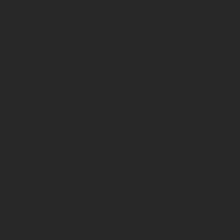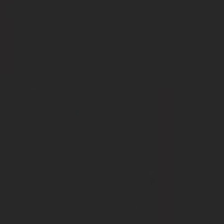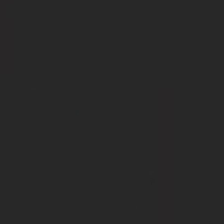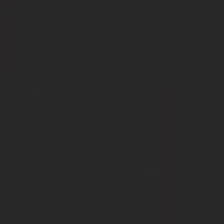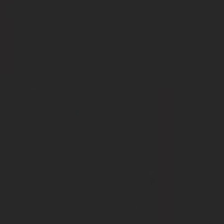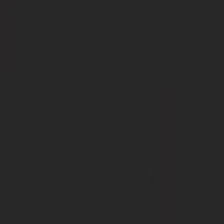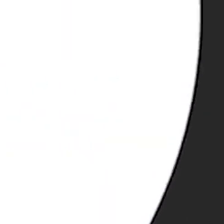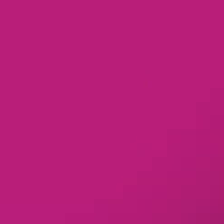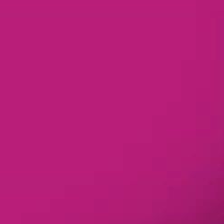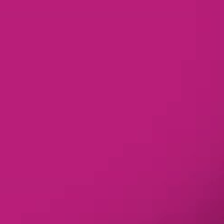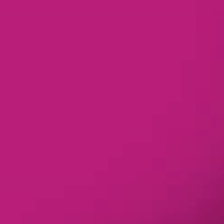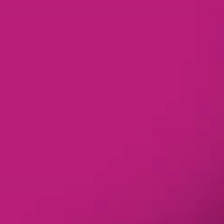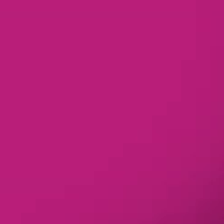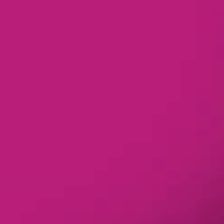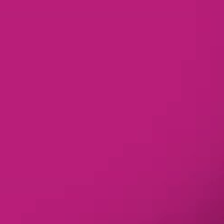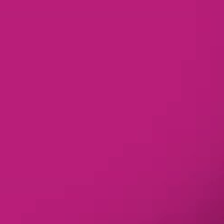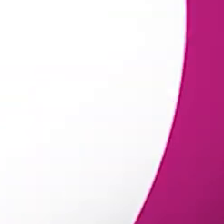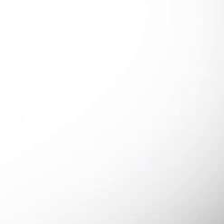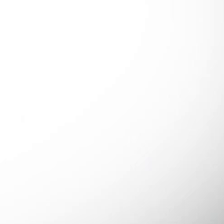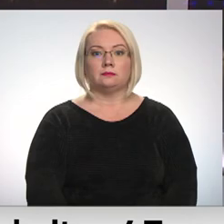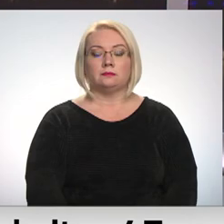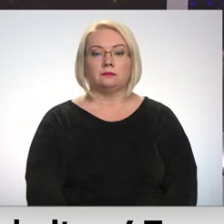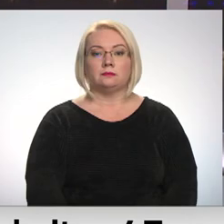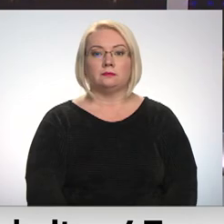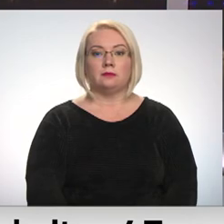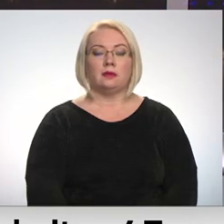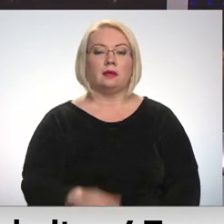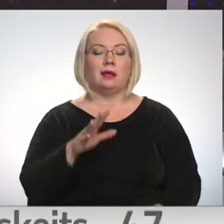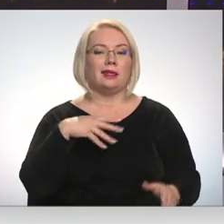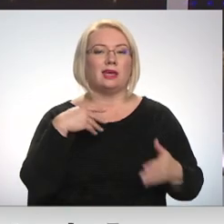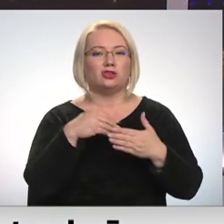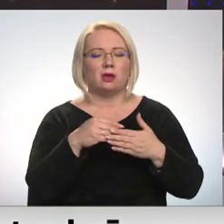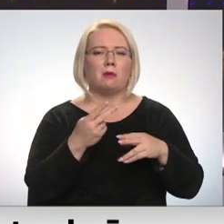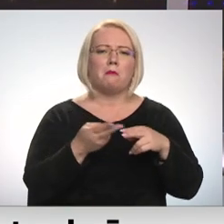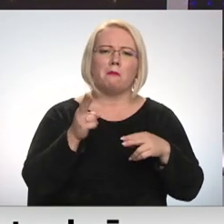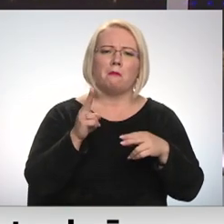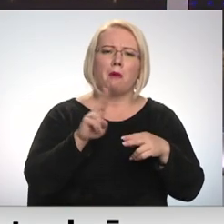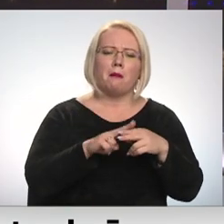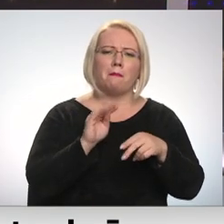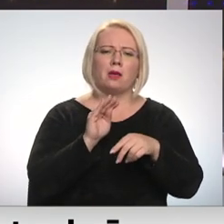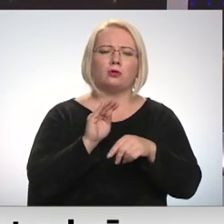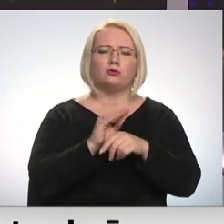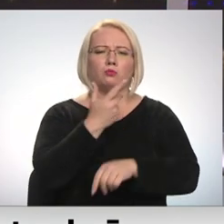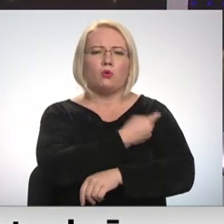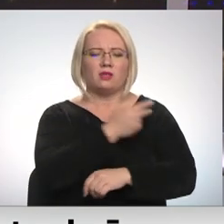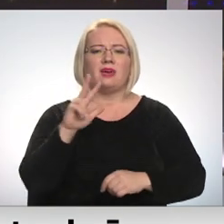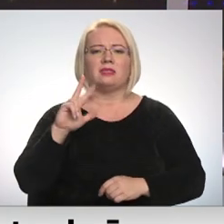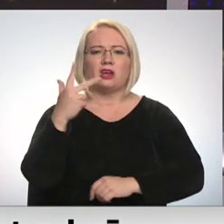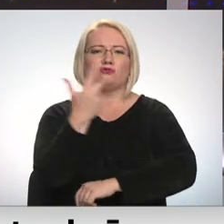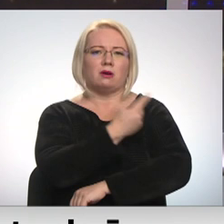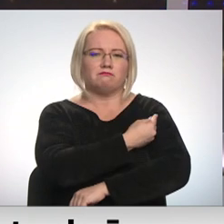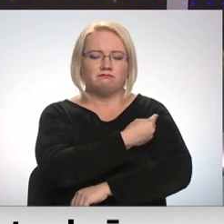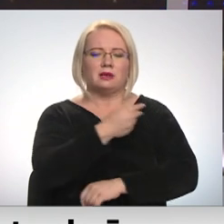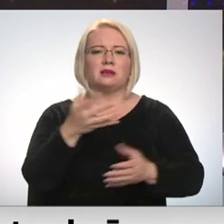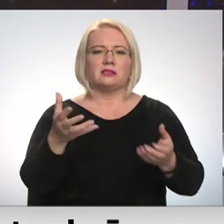Re, viss ēters ir te! Līdz šim papildu poti jeb trešo vakcīnu pret Covid